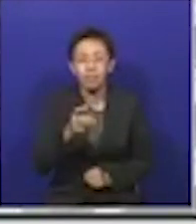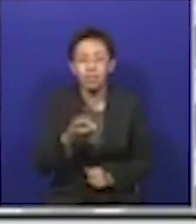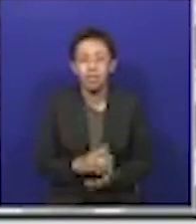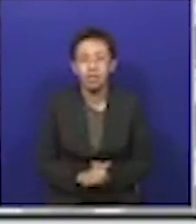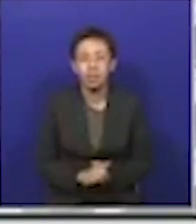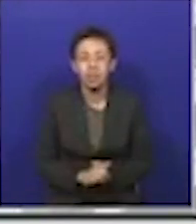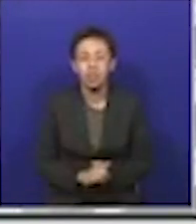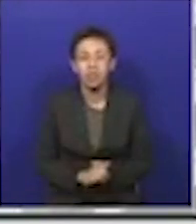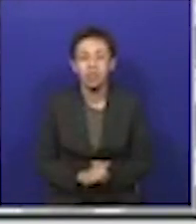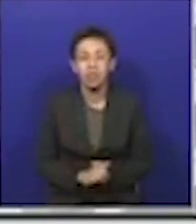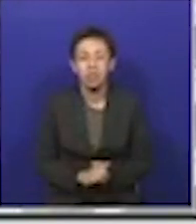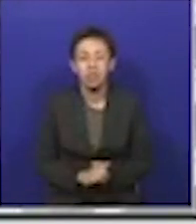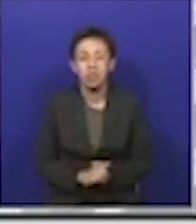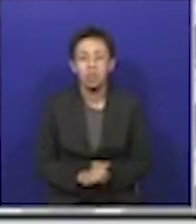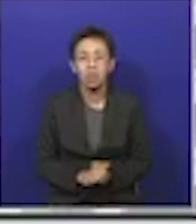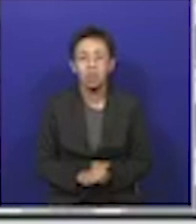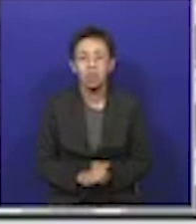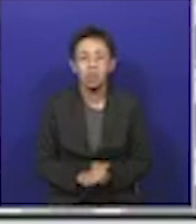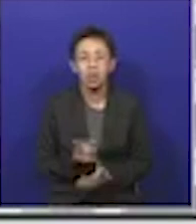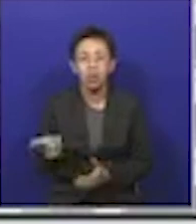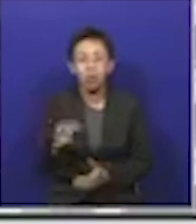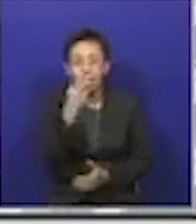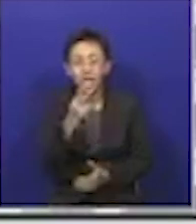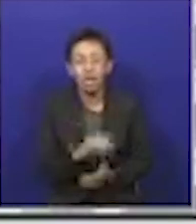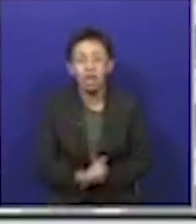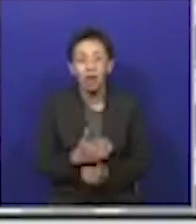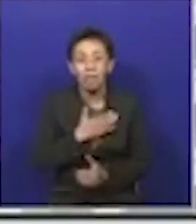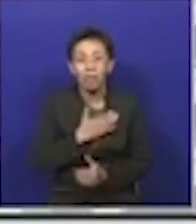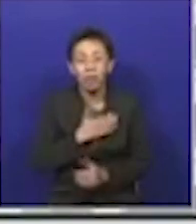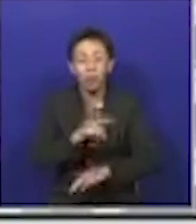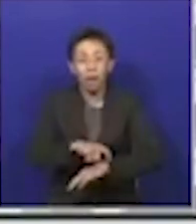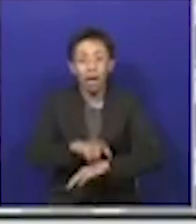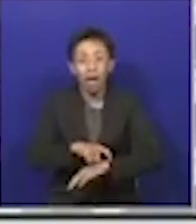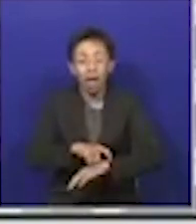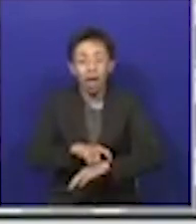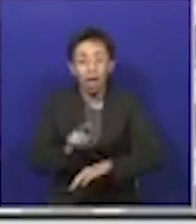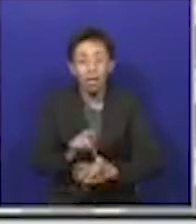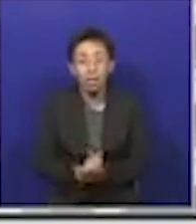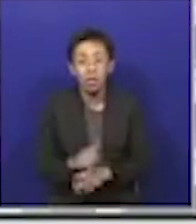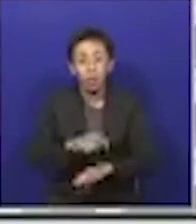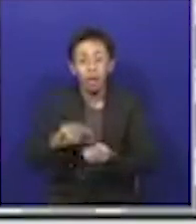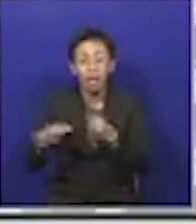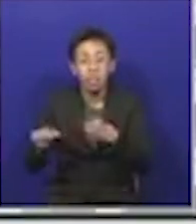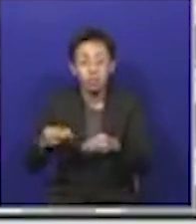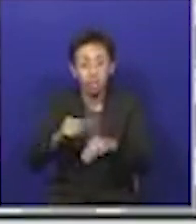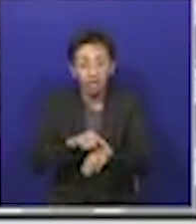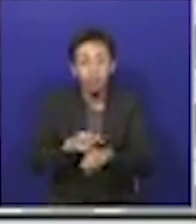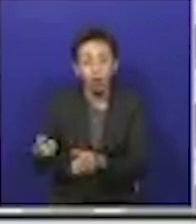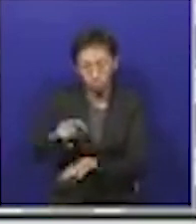งนี้ในฐานะที่คุณเกี่ยวข้องเวลาผมให้ใช่ไหมครับเขายืดหยุ่นผมนะครับท่านประธาน